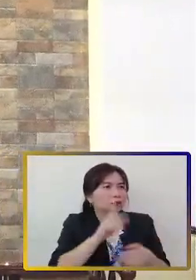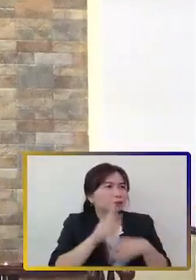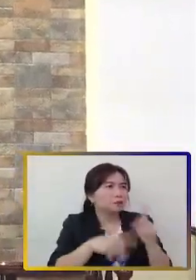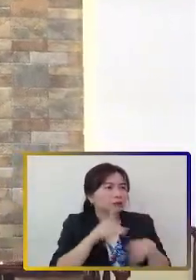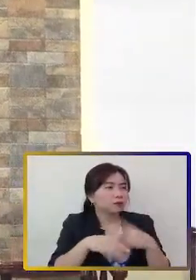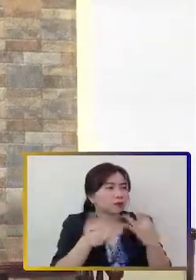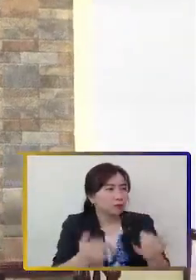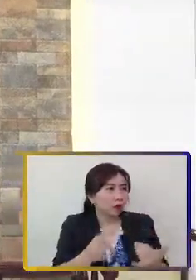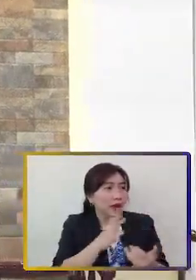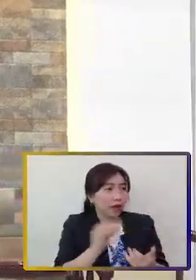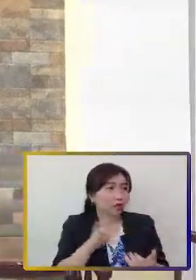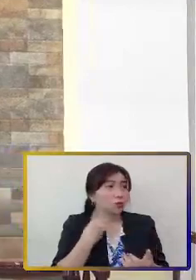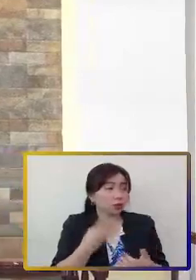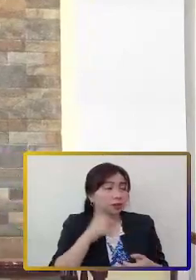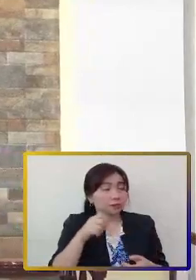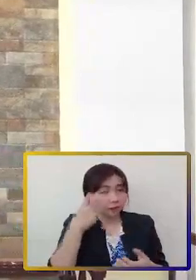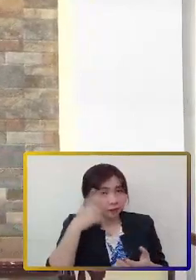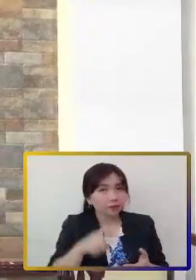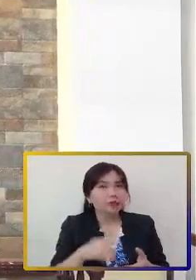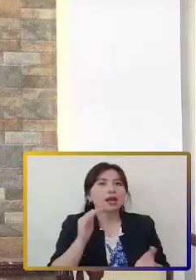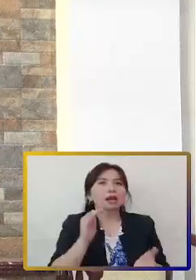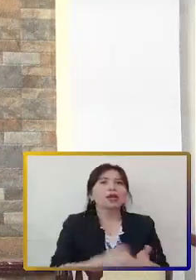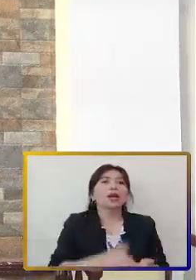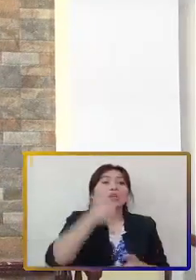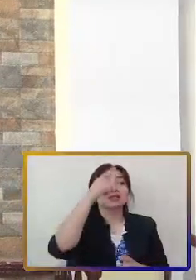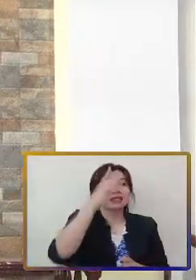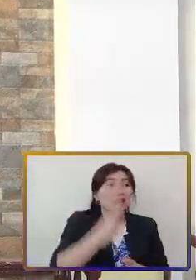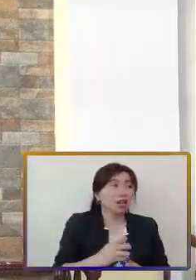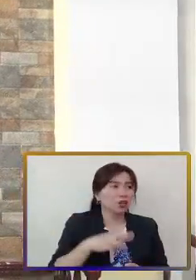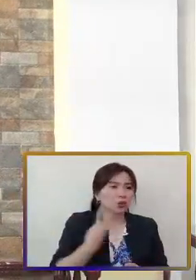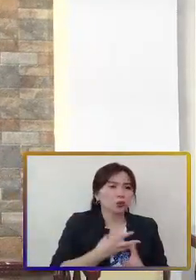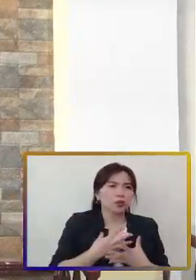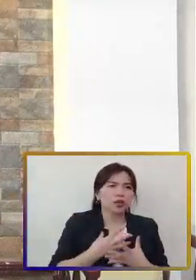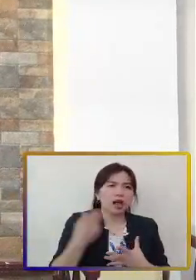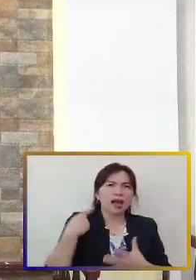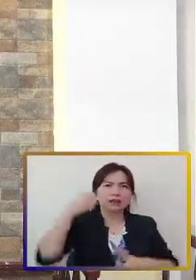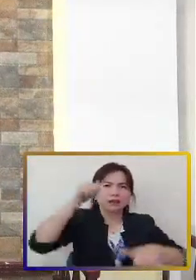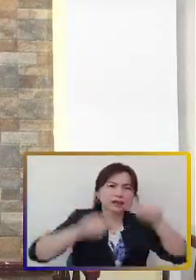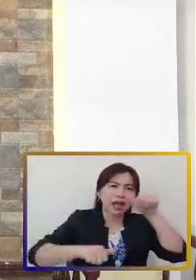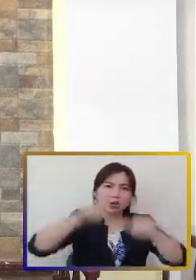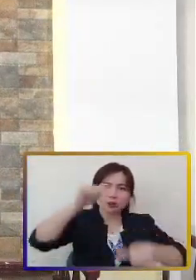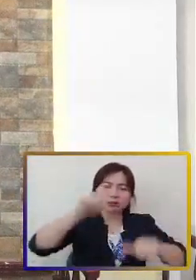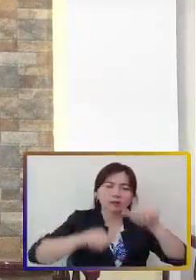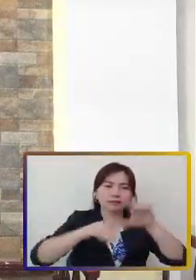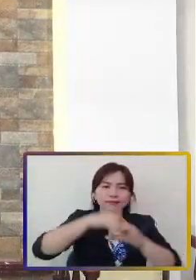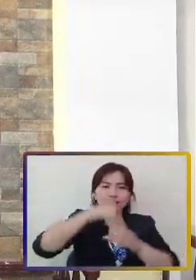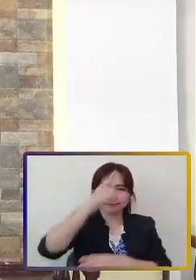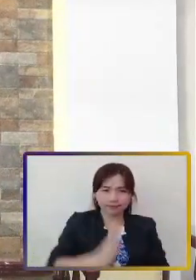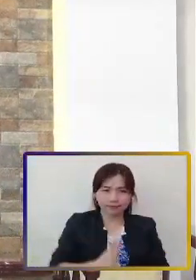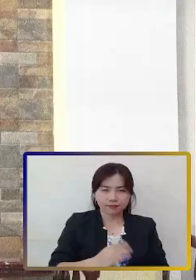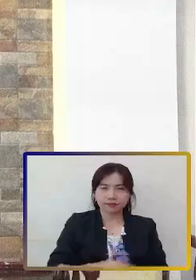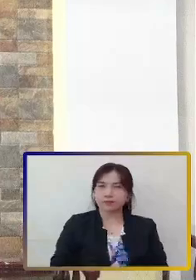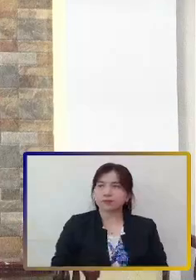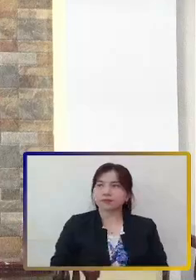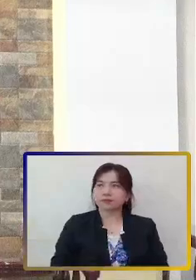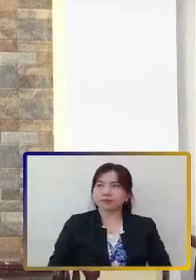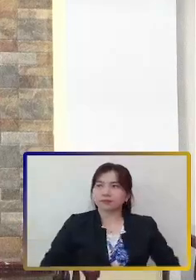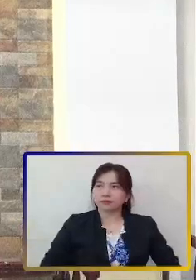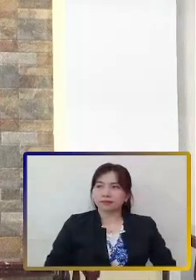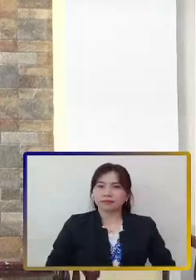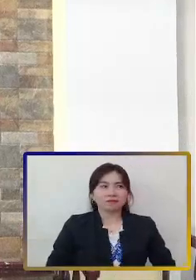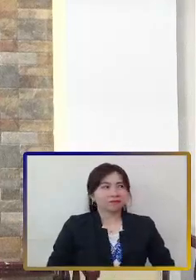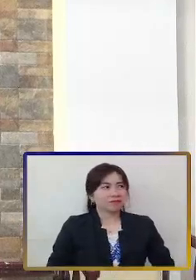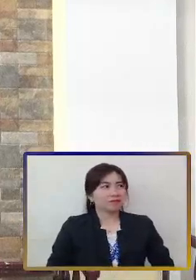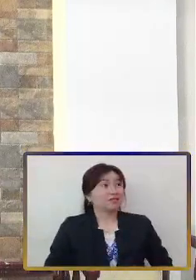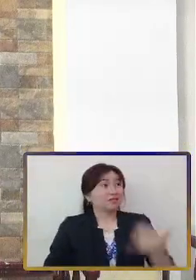mga sarili that even God himself pinagdududahan na kaya nga may kantang Natutulog Ba